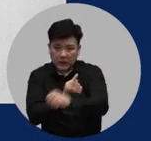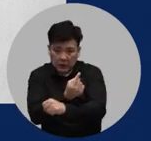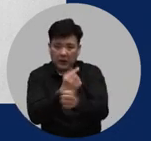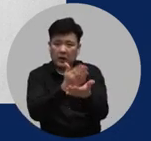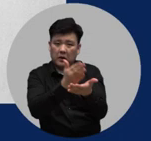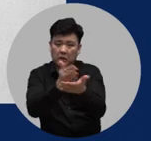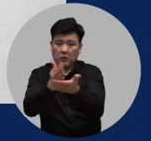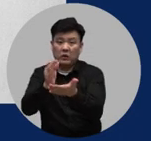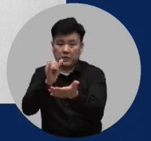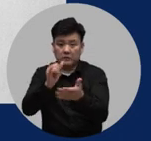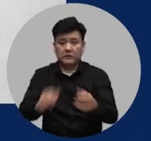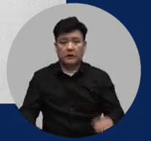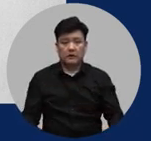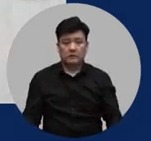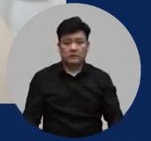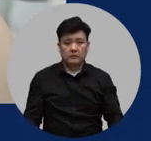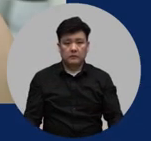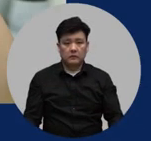수 있습니다.